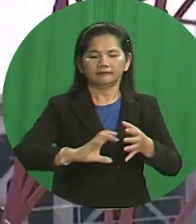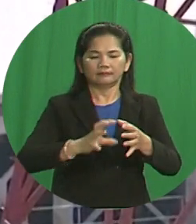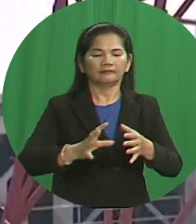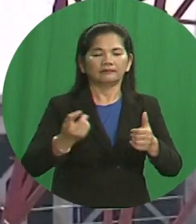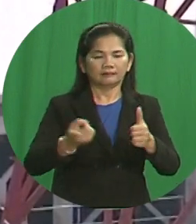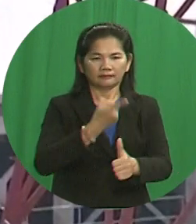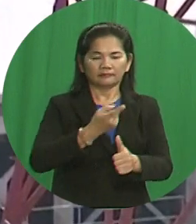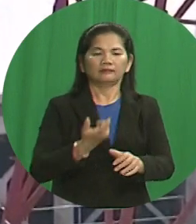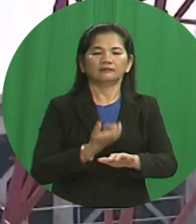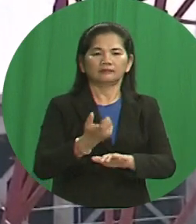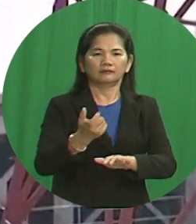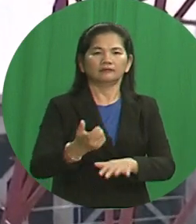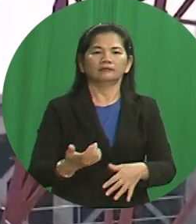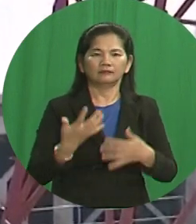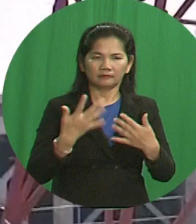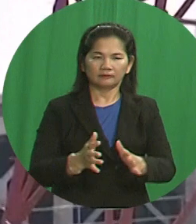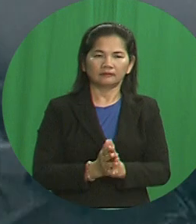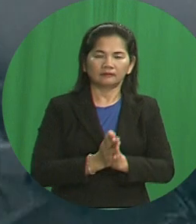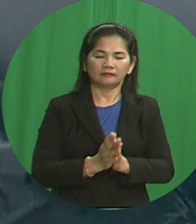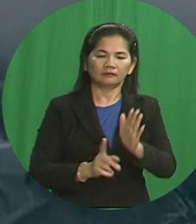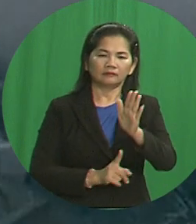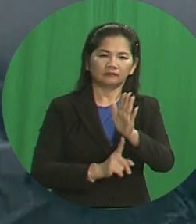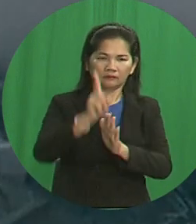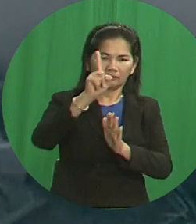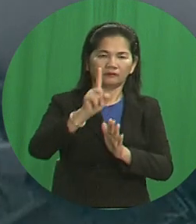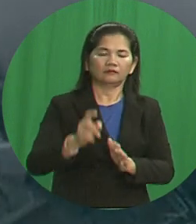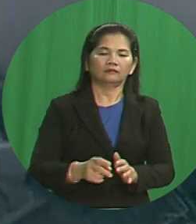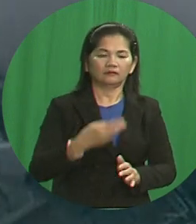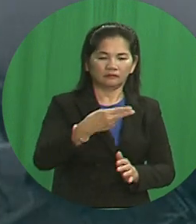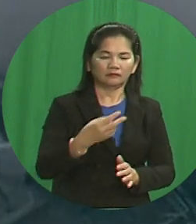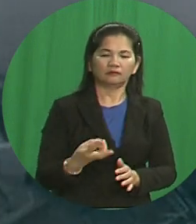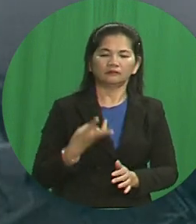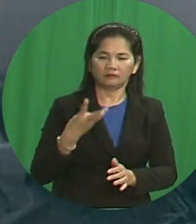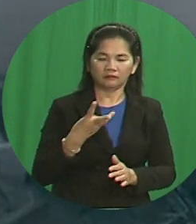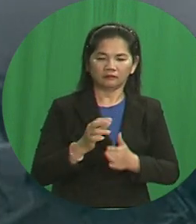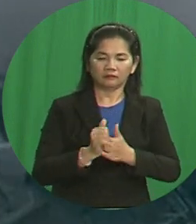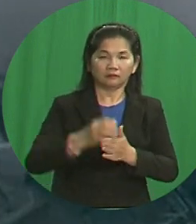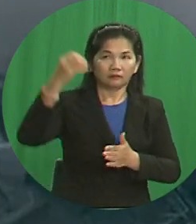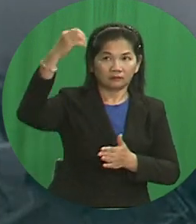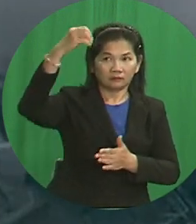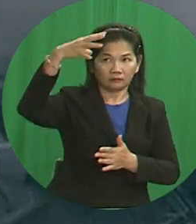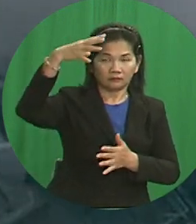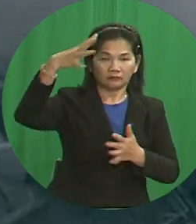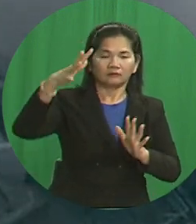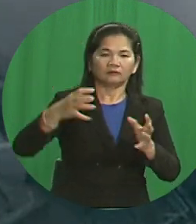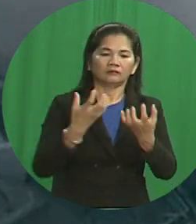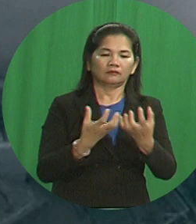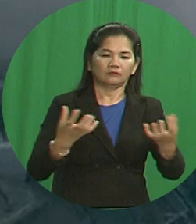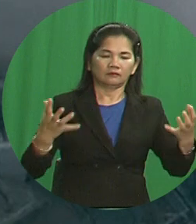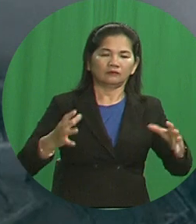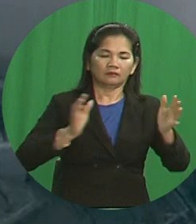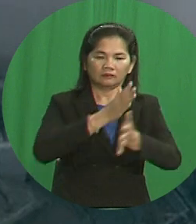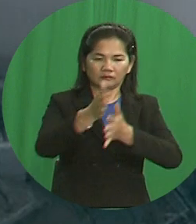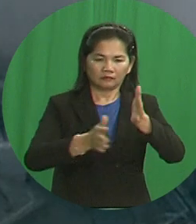ប៉ុណ្ណោះដែលដំណើរការនៅពេលដែលអាចបាញ់បង្ហោះបានរ៉ុកកែត H3 នឹងនាំយកផ្កាយរណបអុបទិកជាមួយនឹងឧបករណ៍ចាប់សញ្